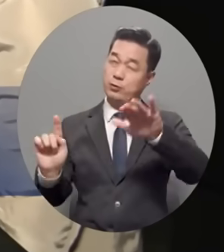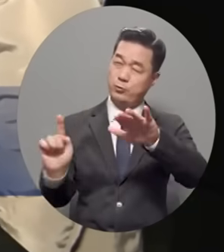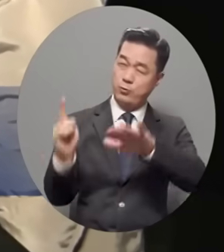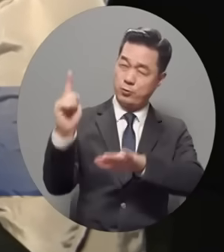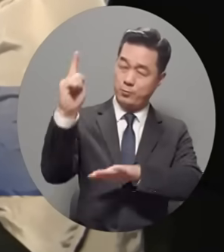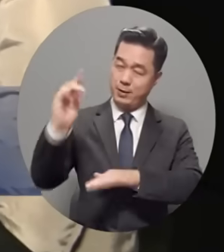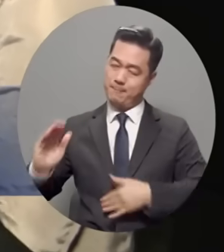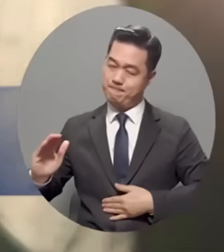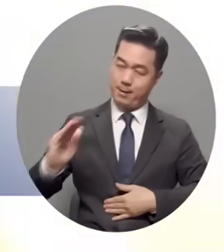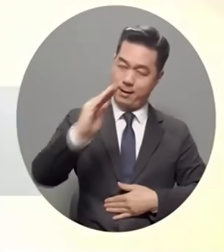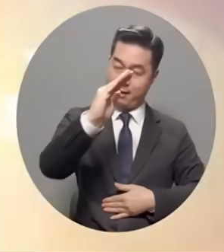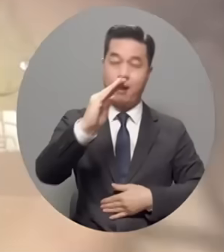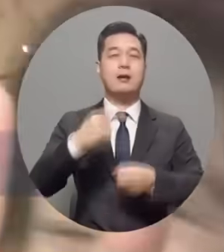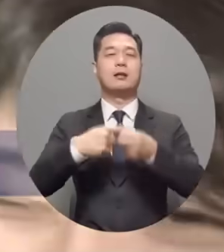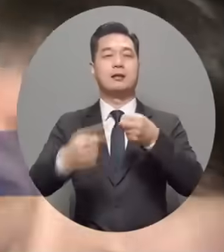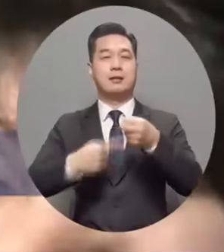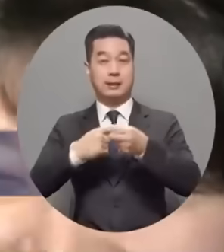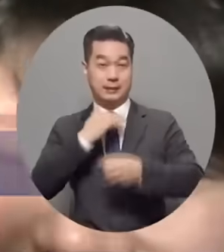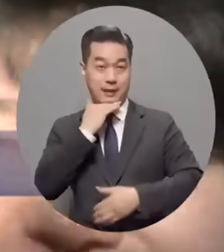되었으면 좋겠습니다.